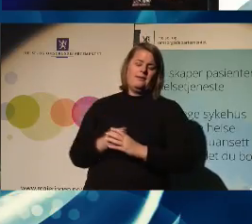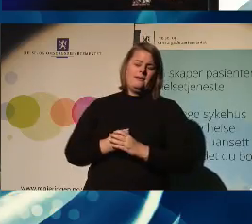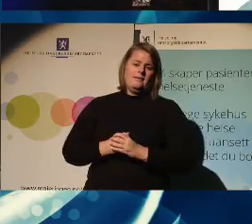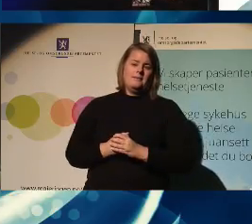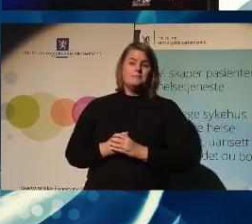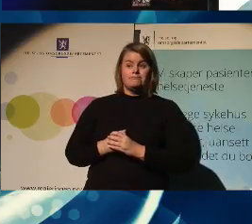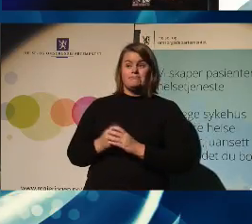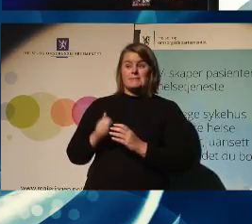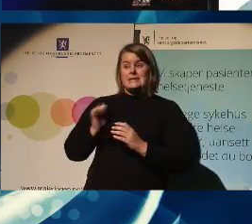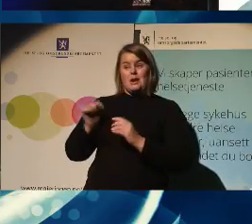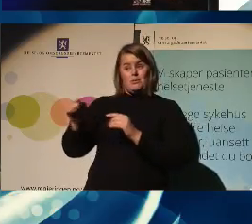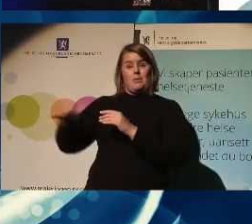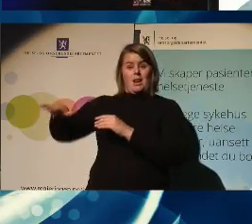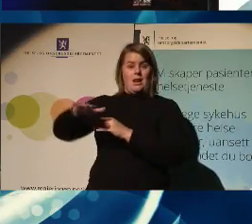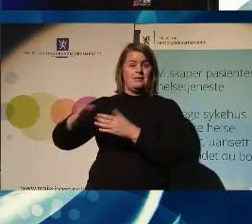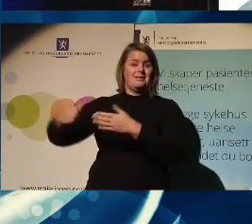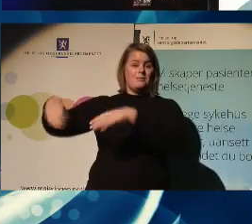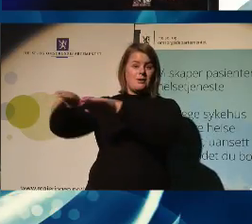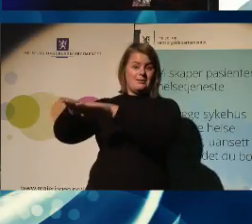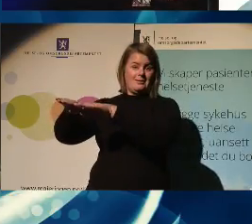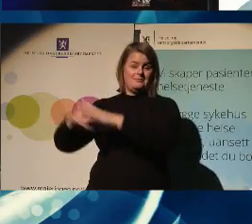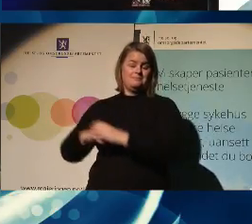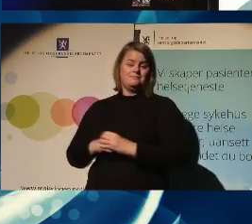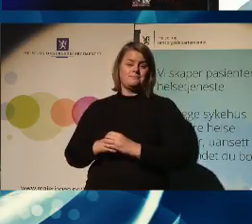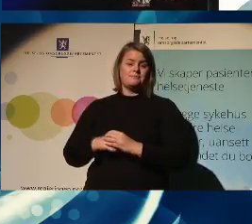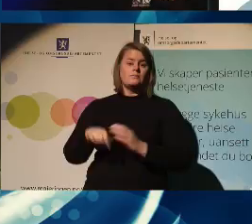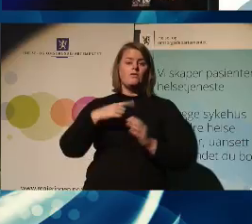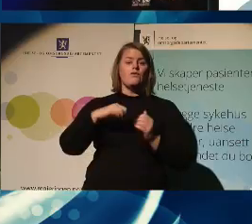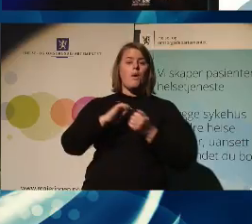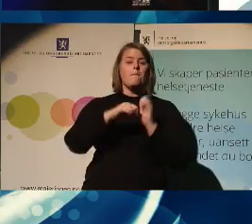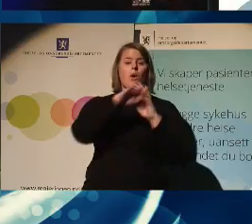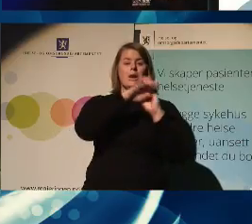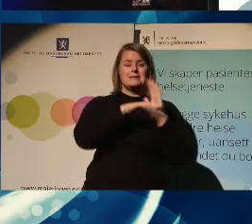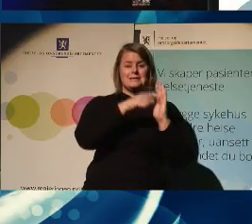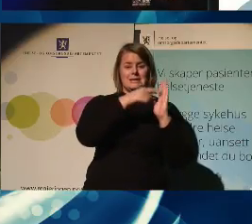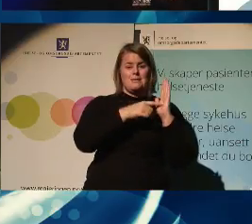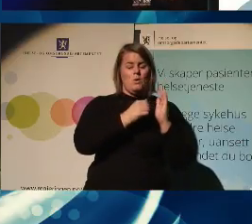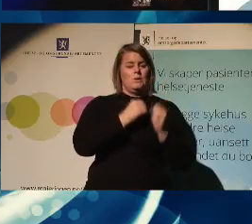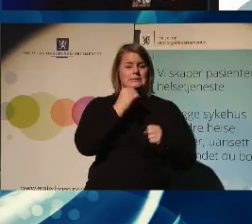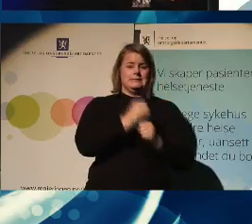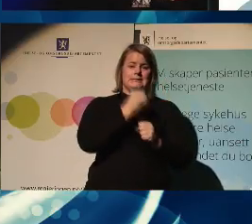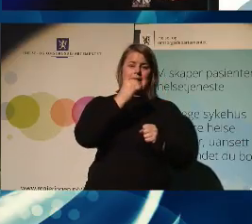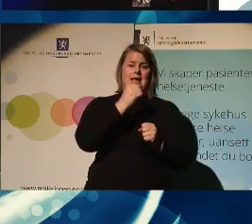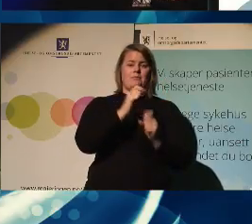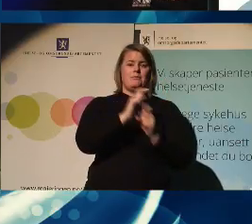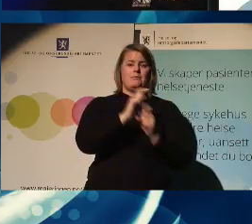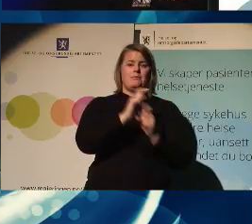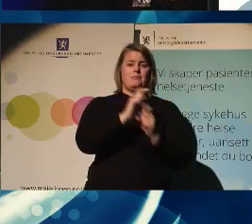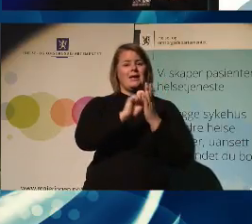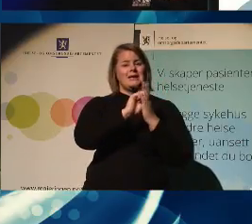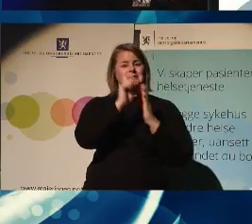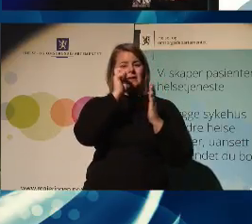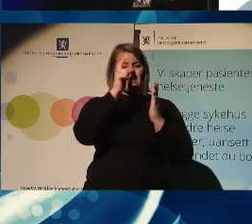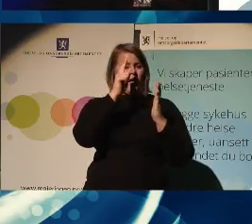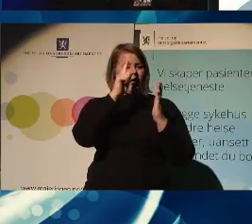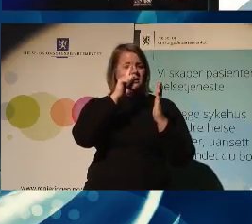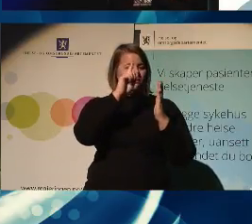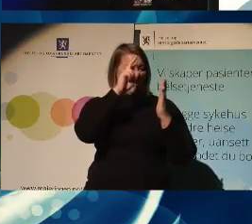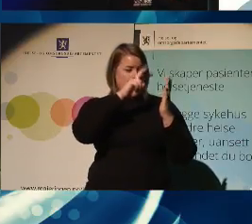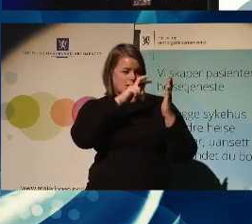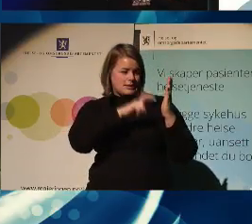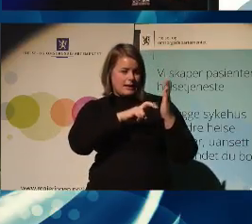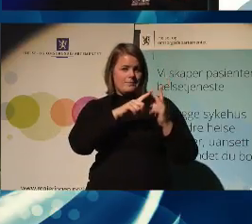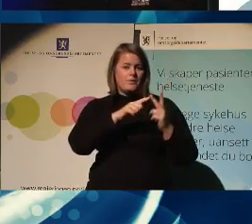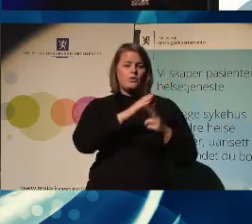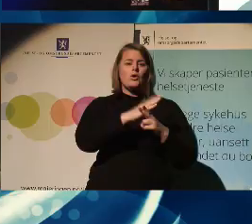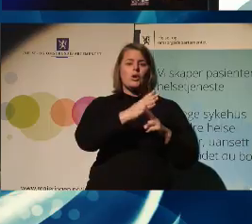et demokrati. Vi trenger å sikre policy slik at registerdata kan analyseres, sikre tolkeutdanning